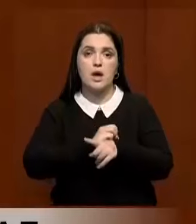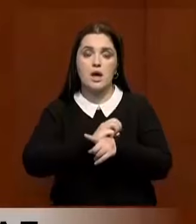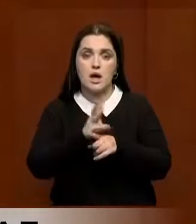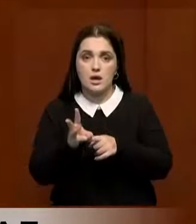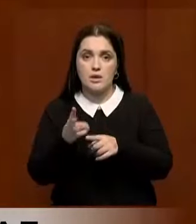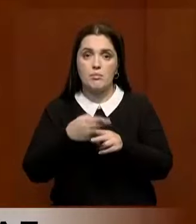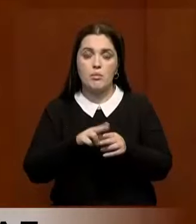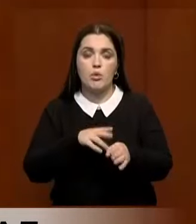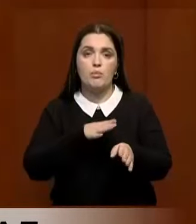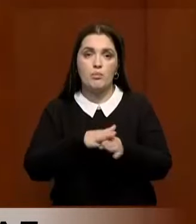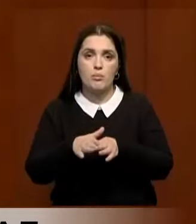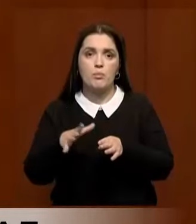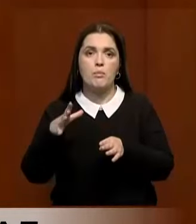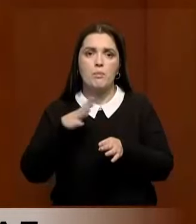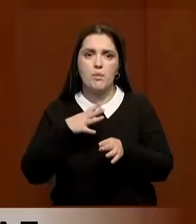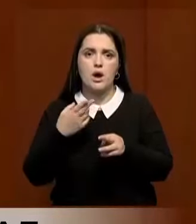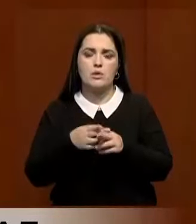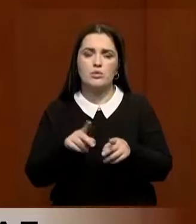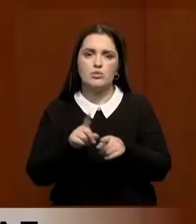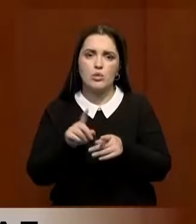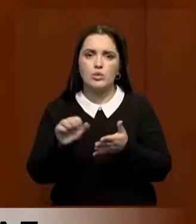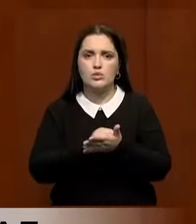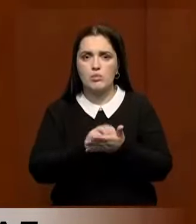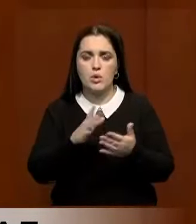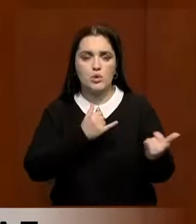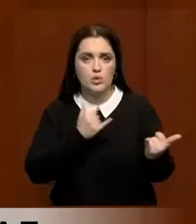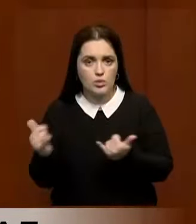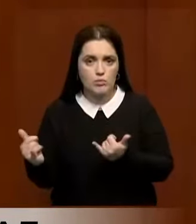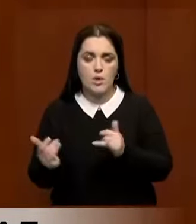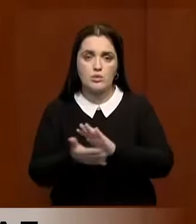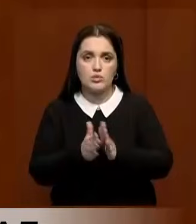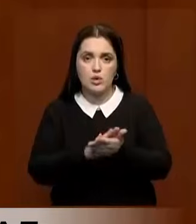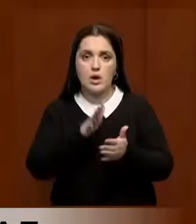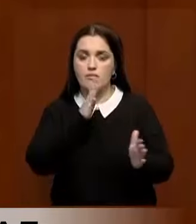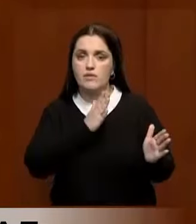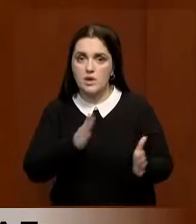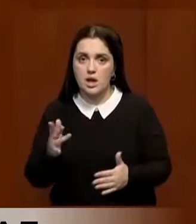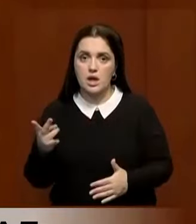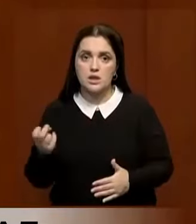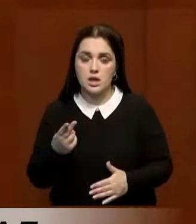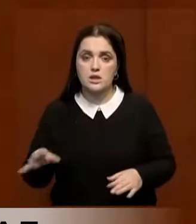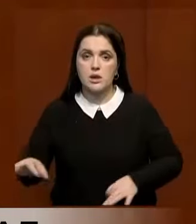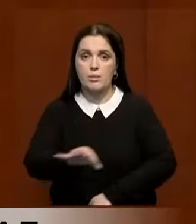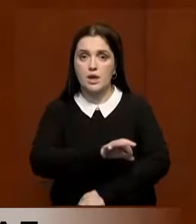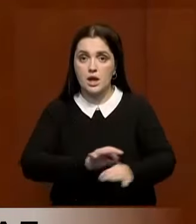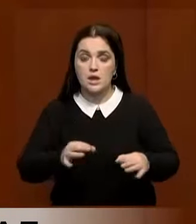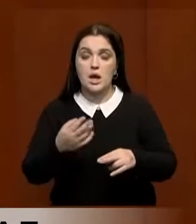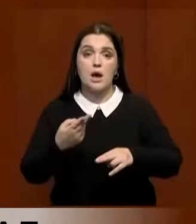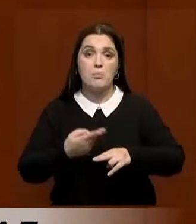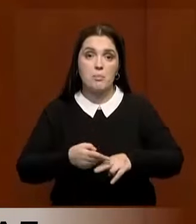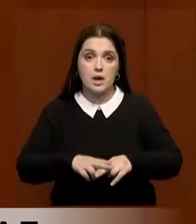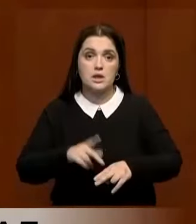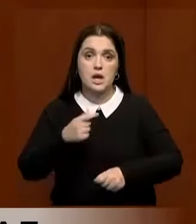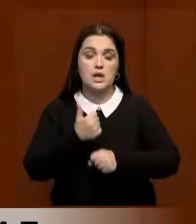в полном объеме. Были сняты бюрократические барьеры, созданы все условия для своевременного запуска нацпроектов. Поэтому уже в качестве